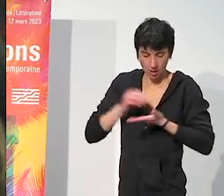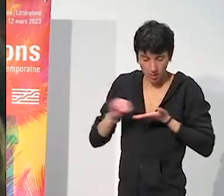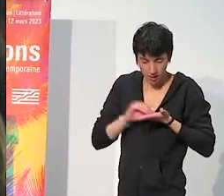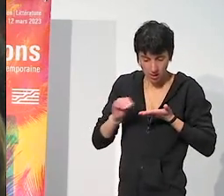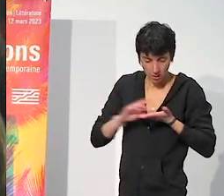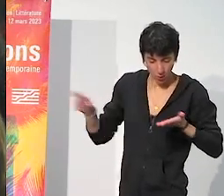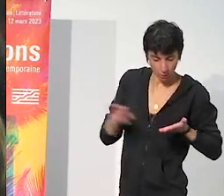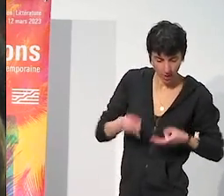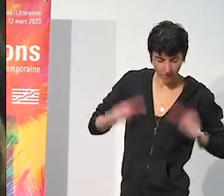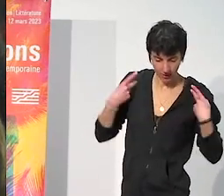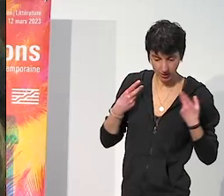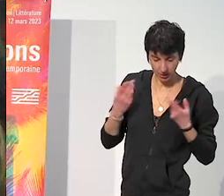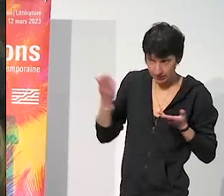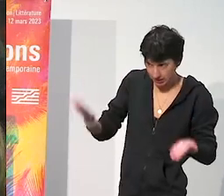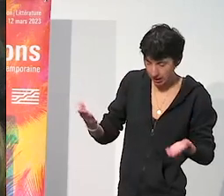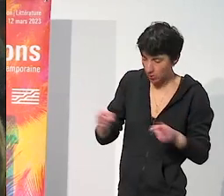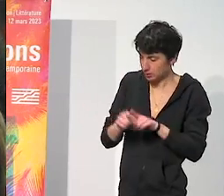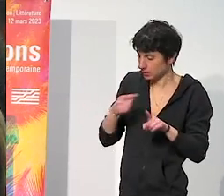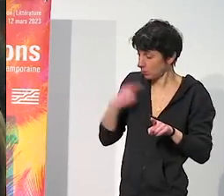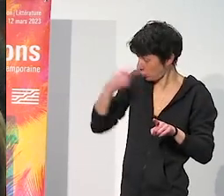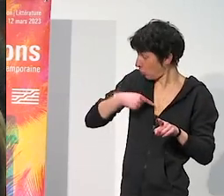question importante, c'est-à-dire,